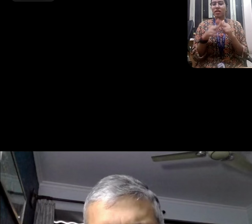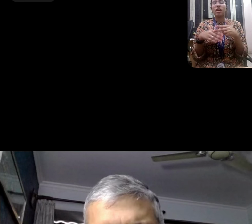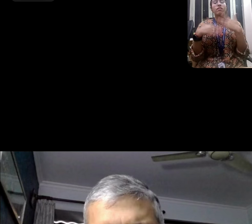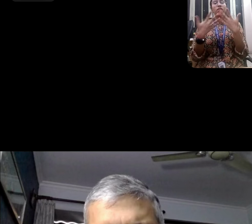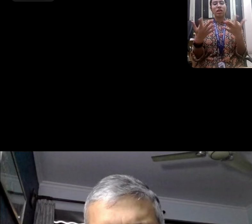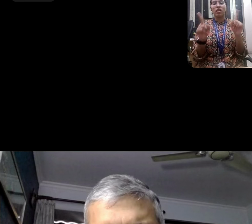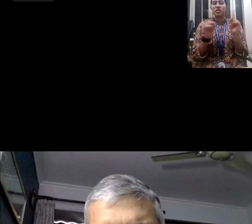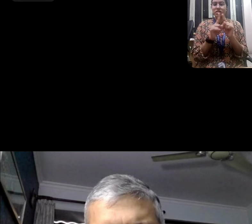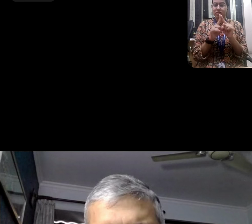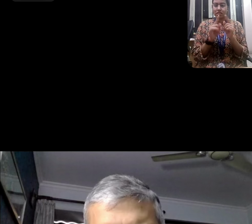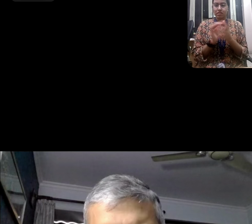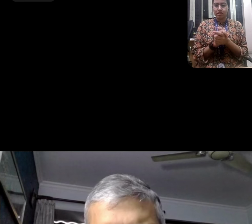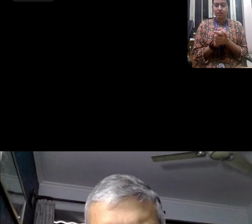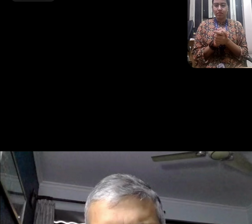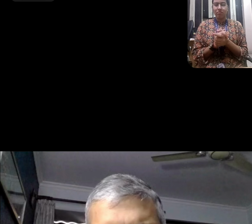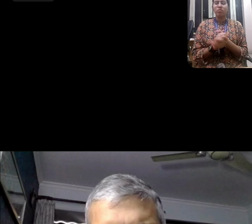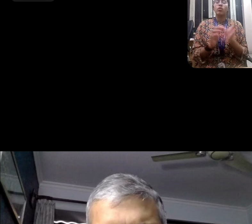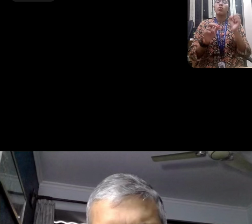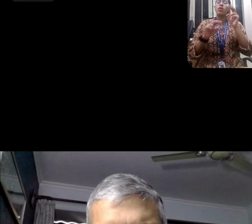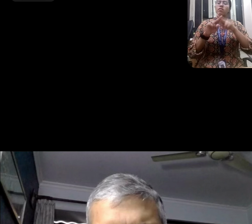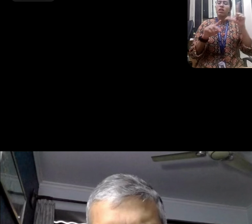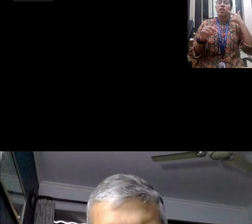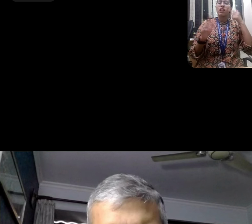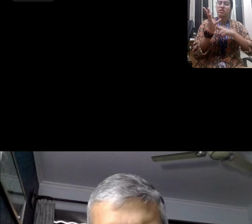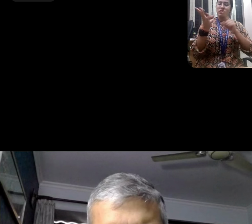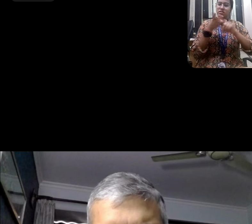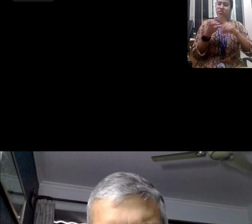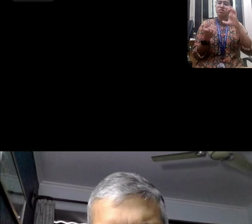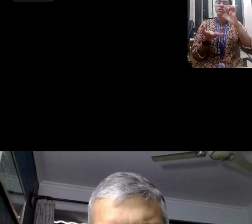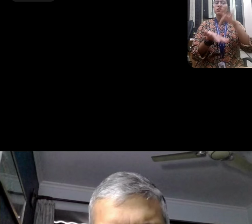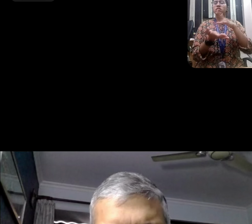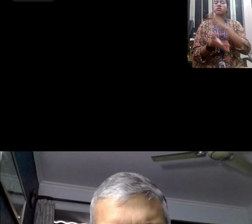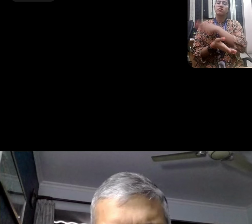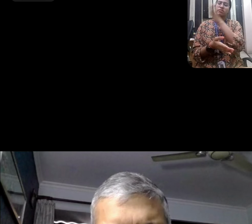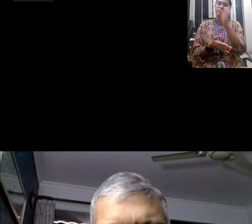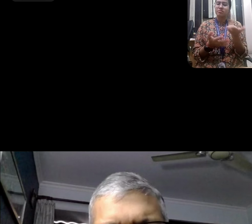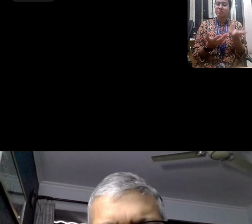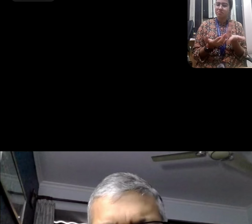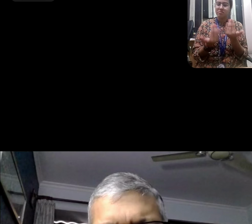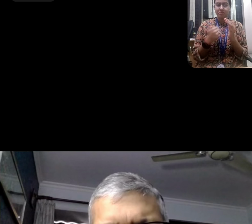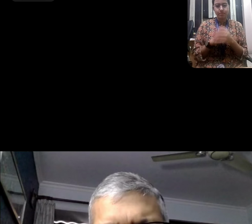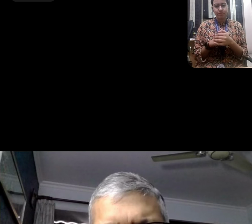कुछ भी जरूरत हो तो आप ऑफलाइन आके सेंटर पे मिलिएगा, जो भी थेरेपिस्ट हैं हमारे।